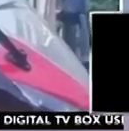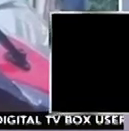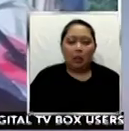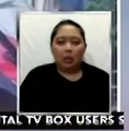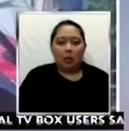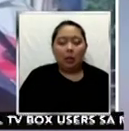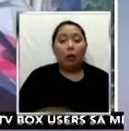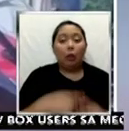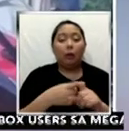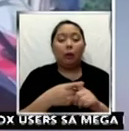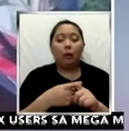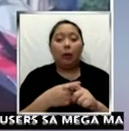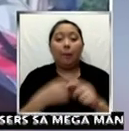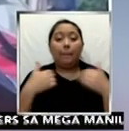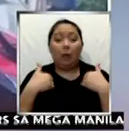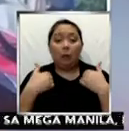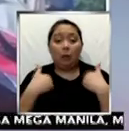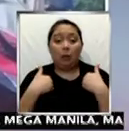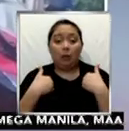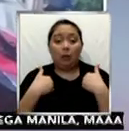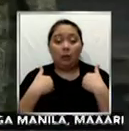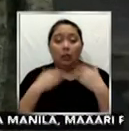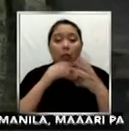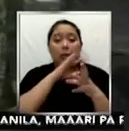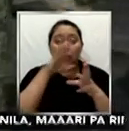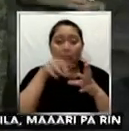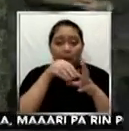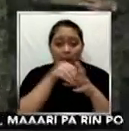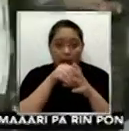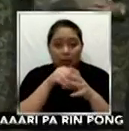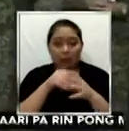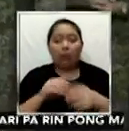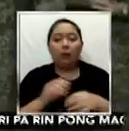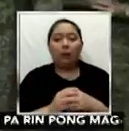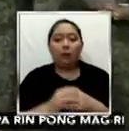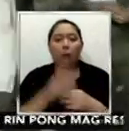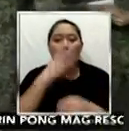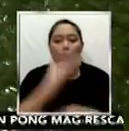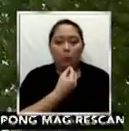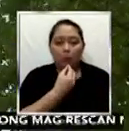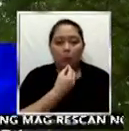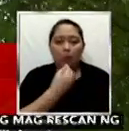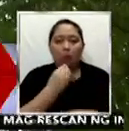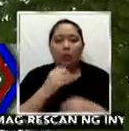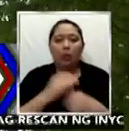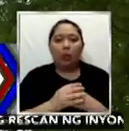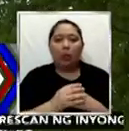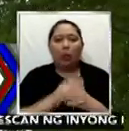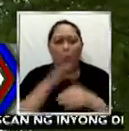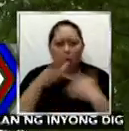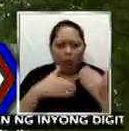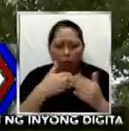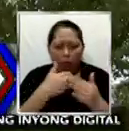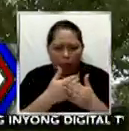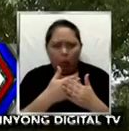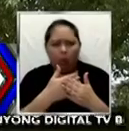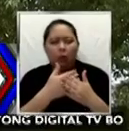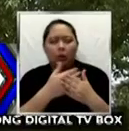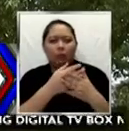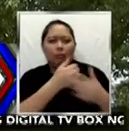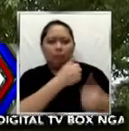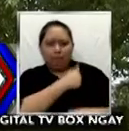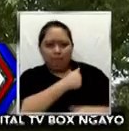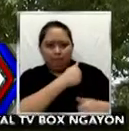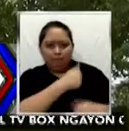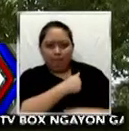Battalion, kabilang na si Lieutenant Rogelio De Leguero Jr. Nagluluksa ang buong AFP. Naka-half-mast ang mga watawat sa mga